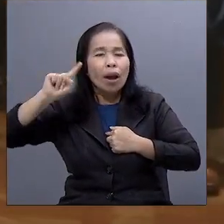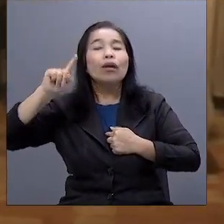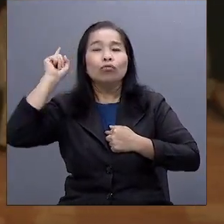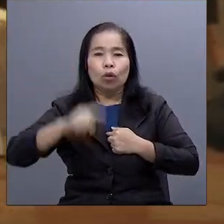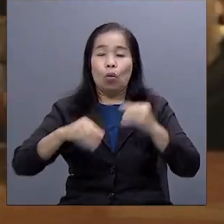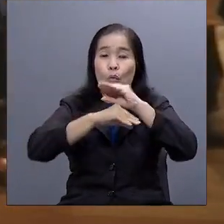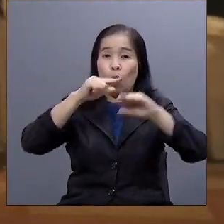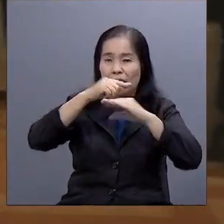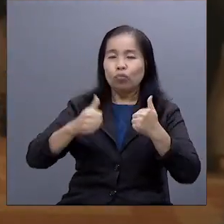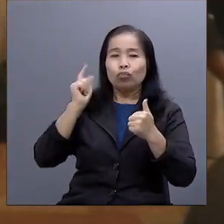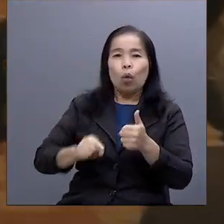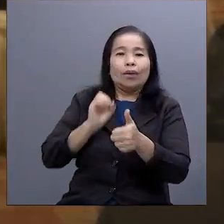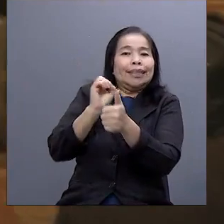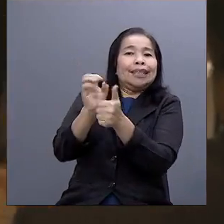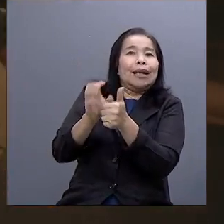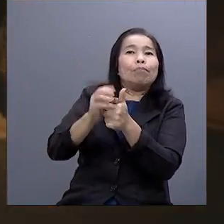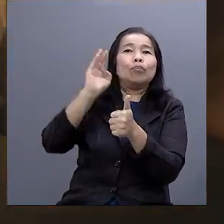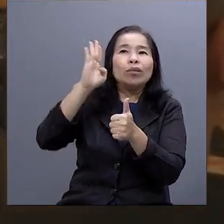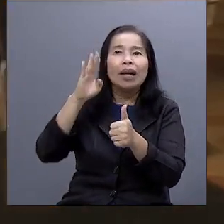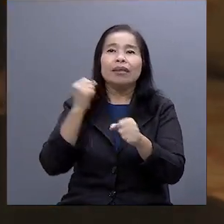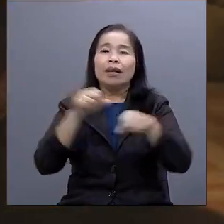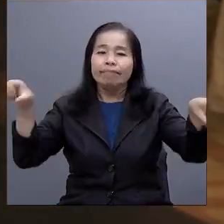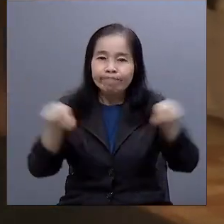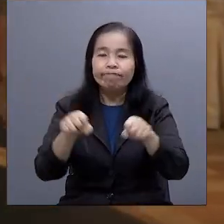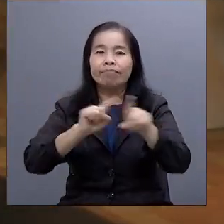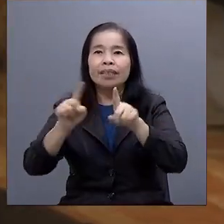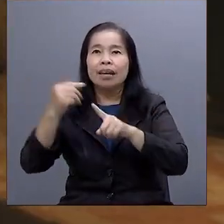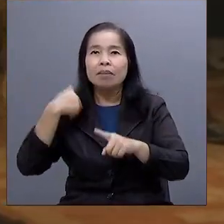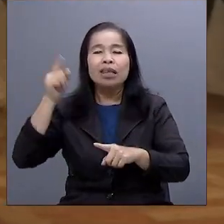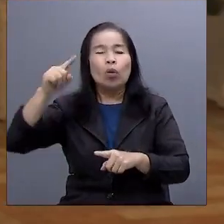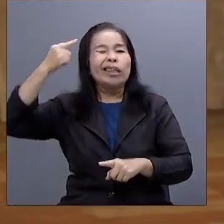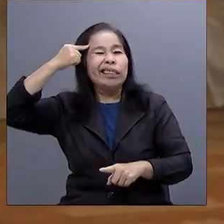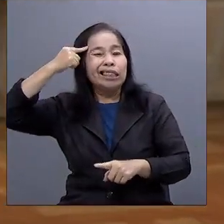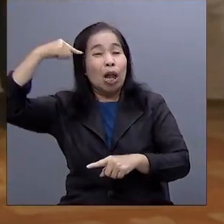ัจะต้ใช้หๆวิธีการโดยเฉพาะอยย่งทัสนัฐคติ